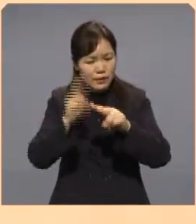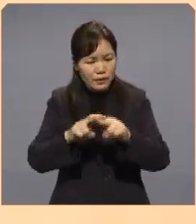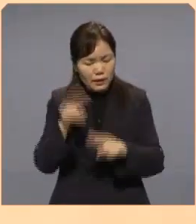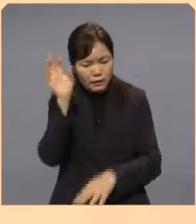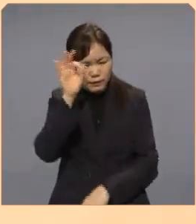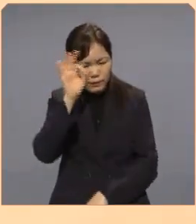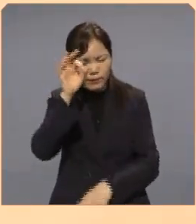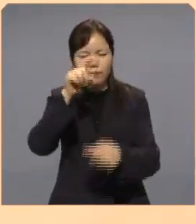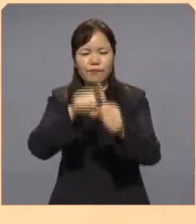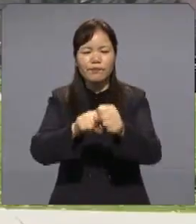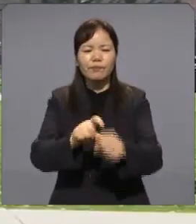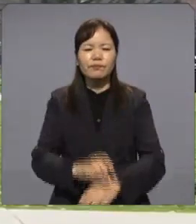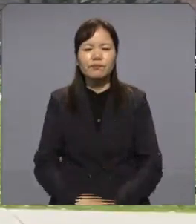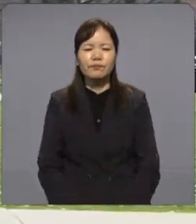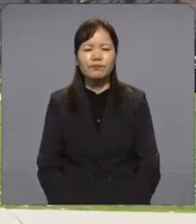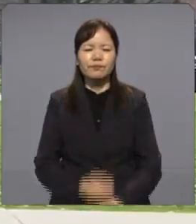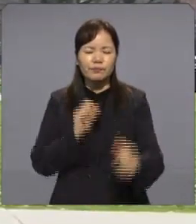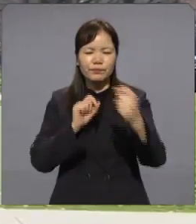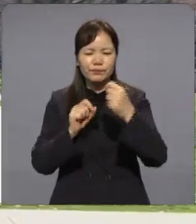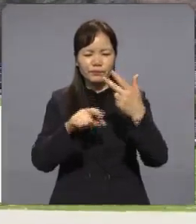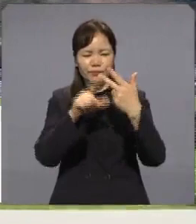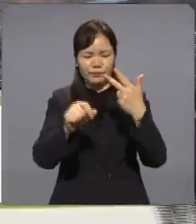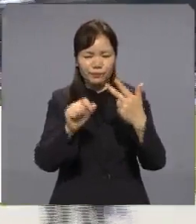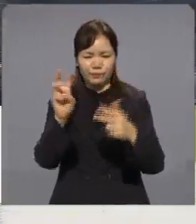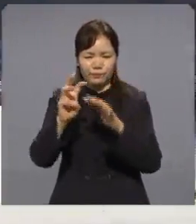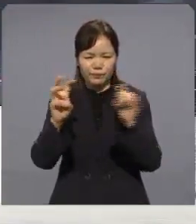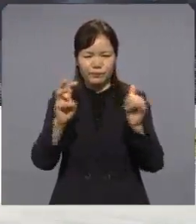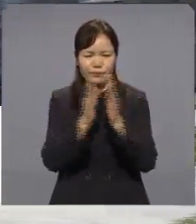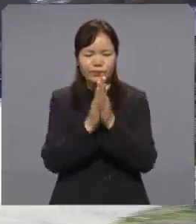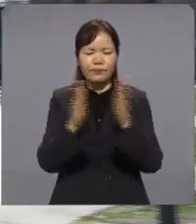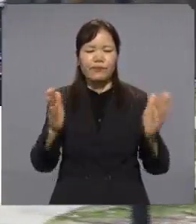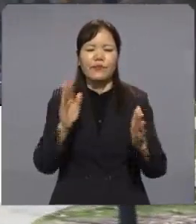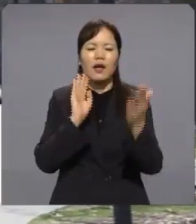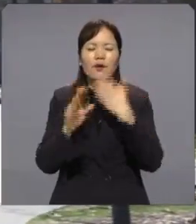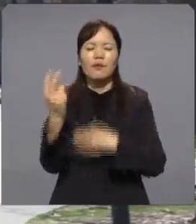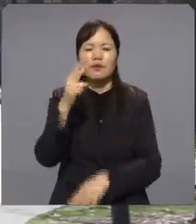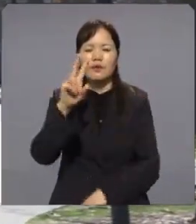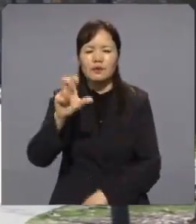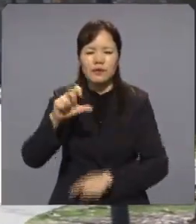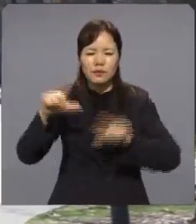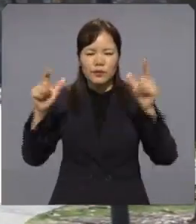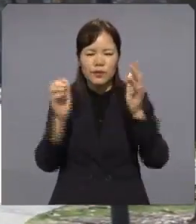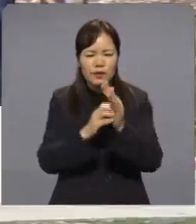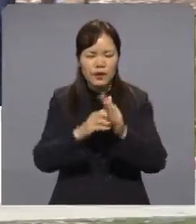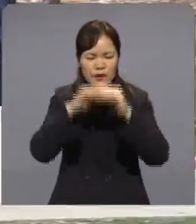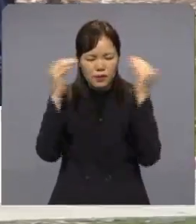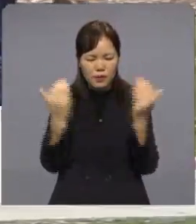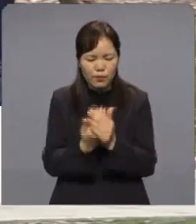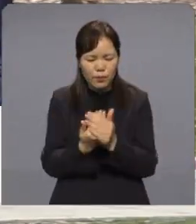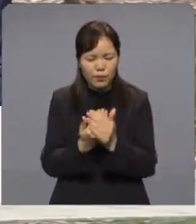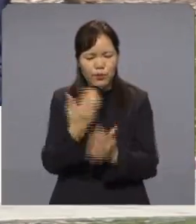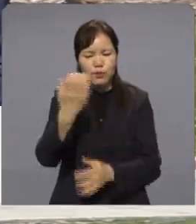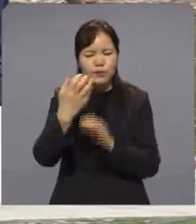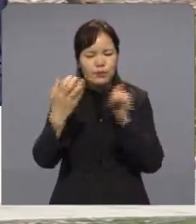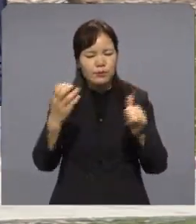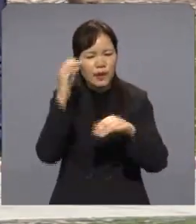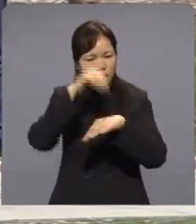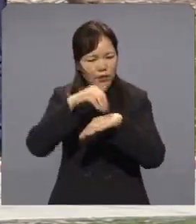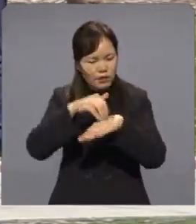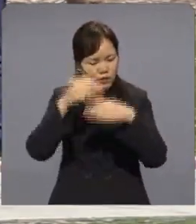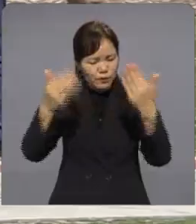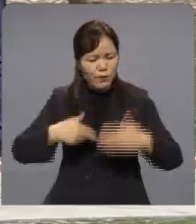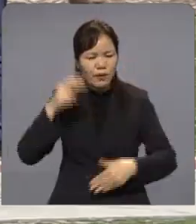목적입니다. 오는 7월 30명을 시작으로 앞으로 2025년까지 90명 이상이 연수를 받게